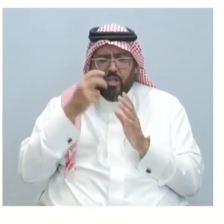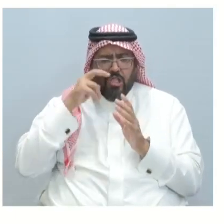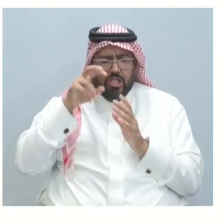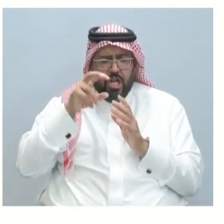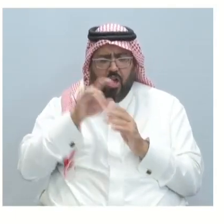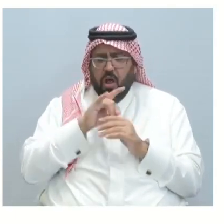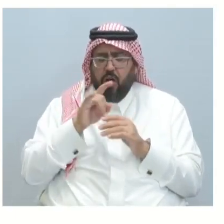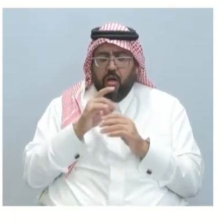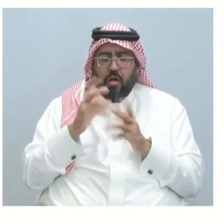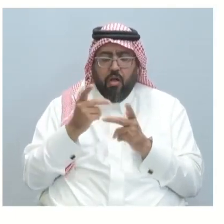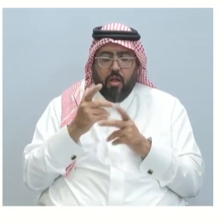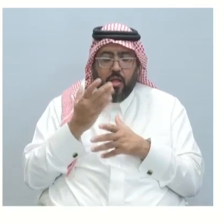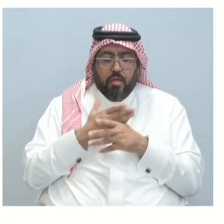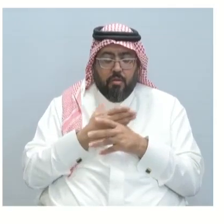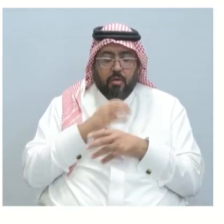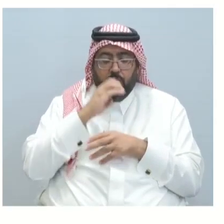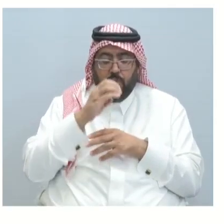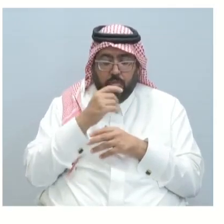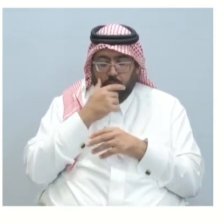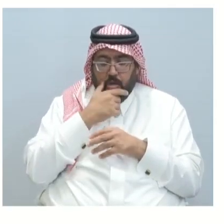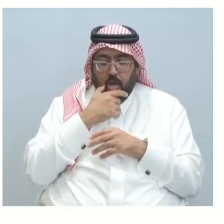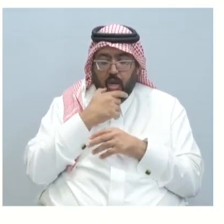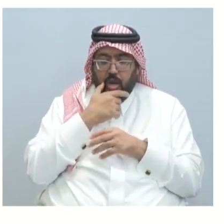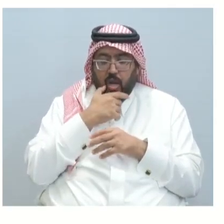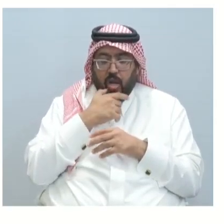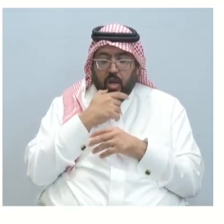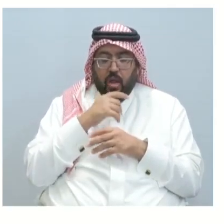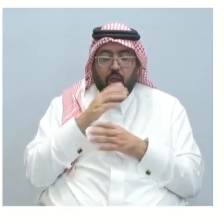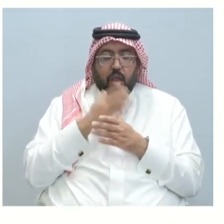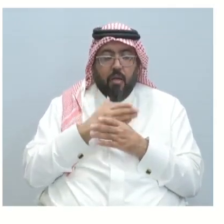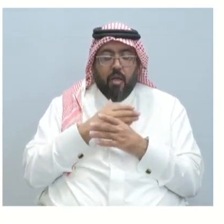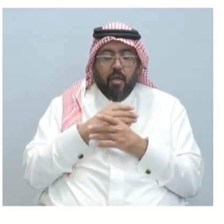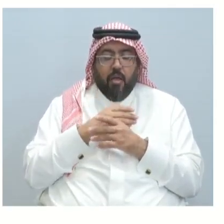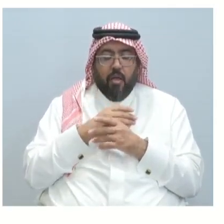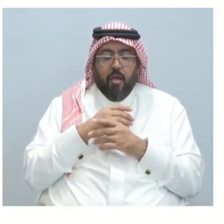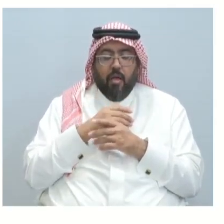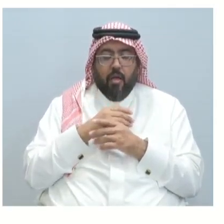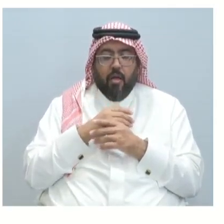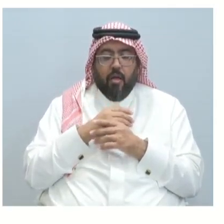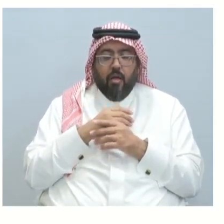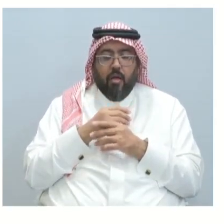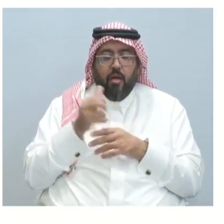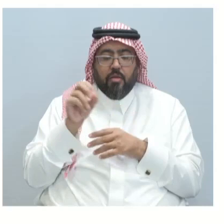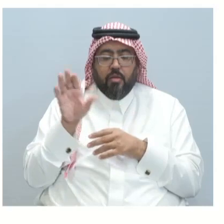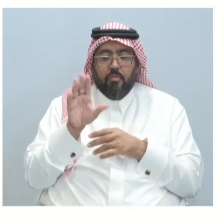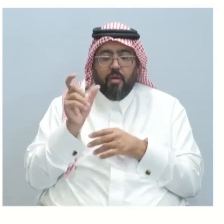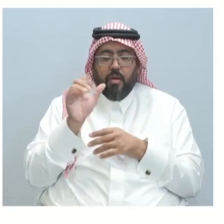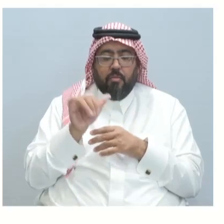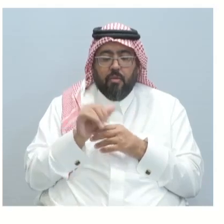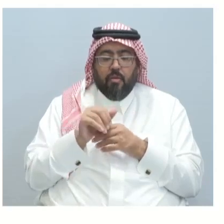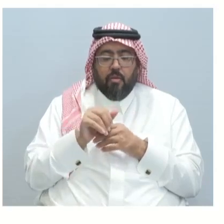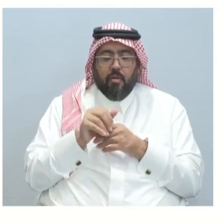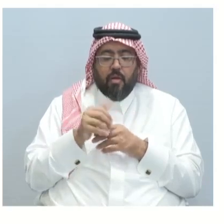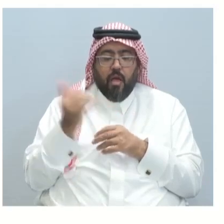شره من يستطيع الاجابه لماذا اقسم النبي صلى الله عل عليه وسلم احسنتم